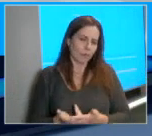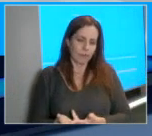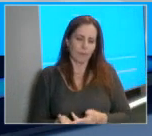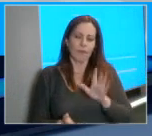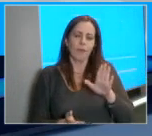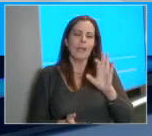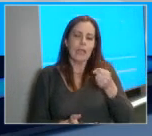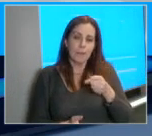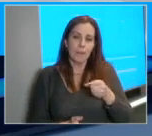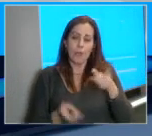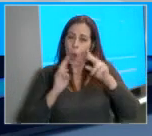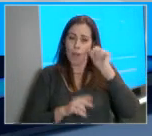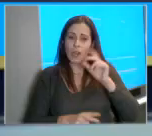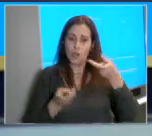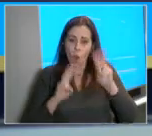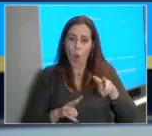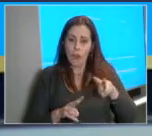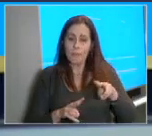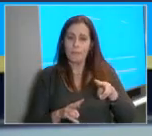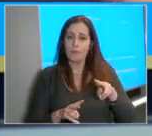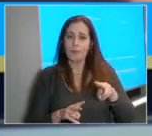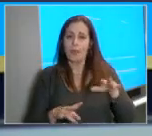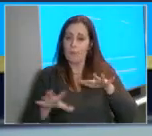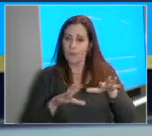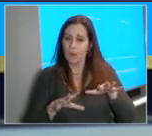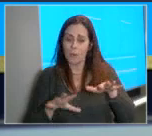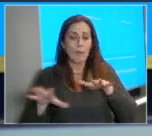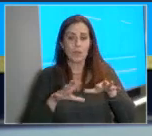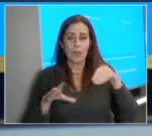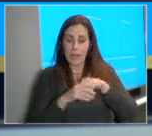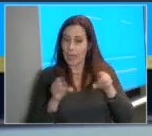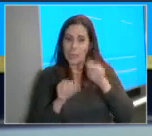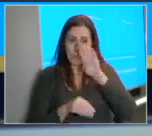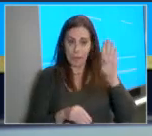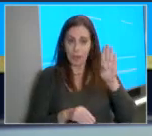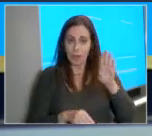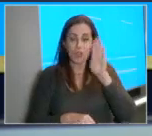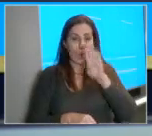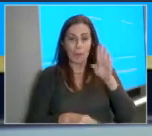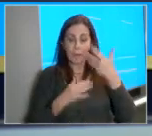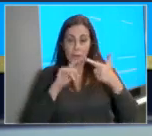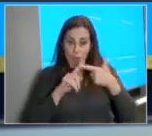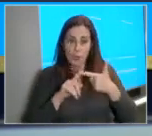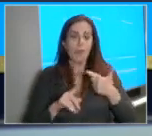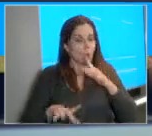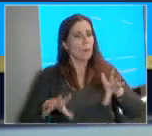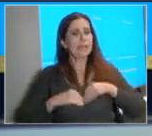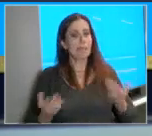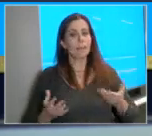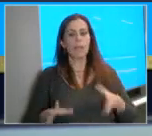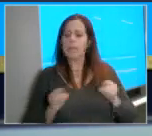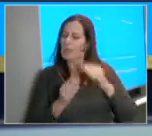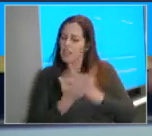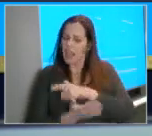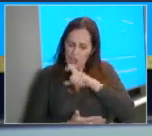וכדומה. הרי אם כחול לבן היו יכולים לשבת במפלגה, בממשלה יחד עם נתניהו. כשנתניהו מספר 2, אז הם היו עושים את זה עם